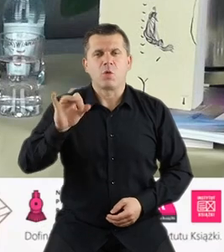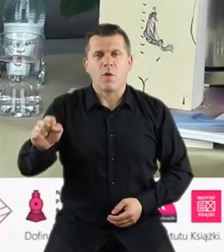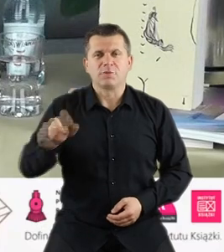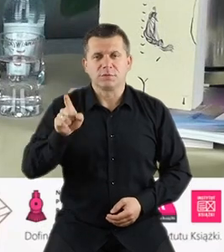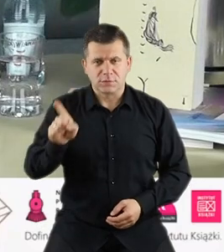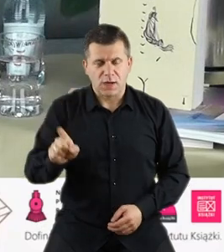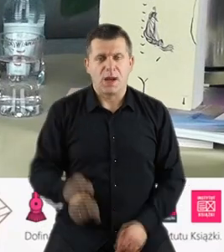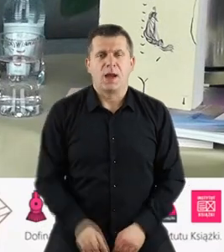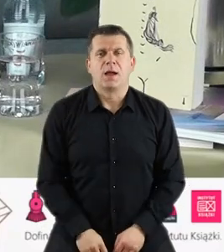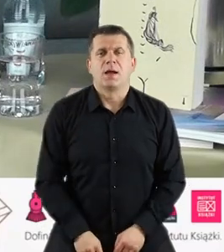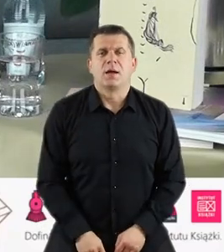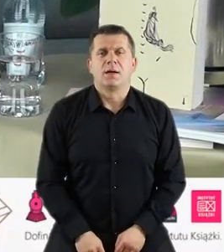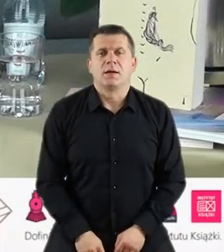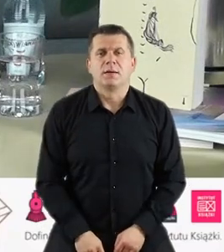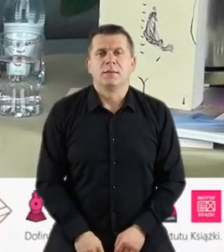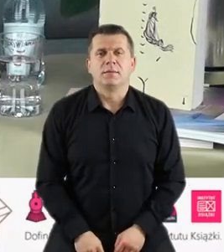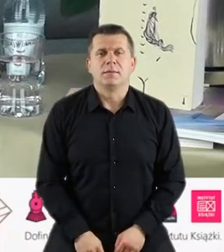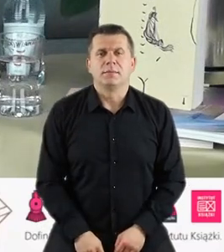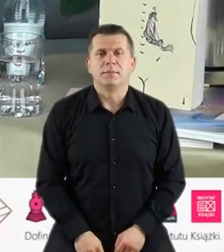czyli Misza,